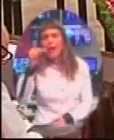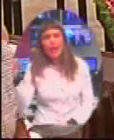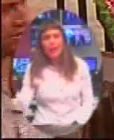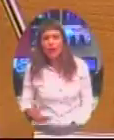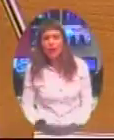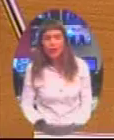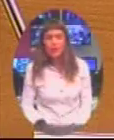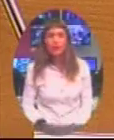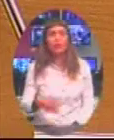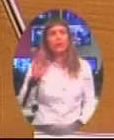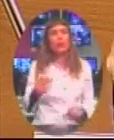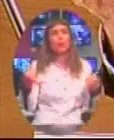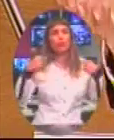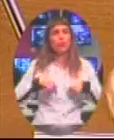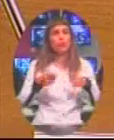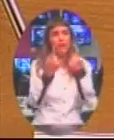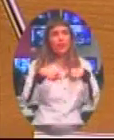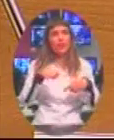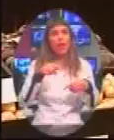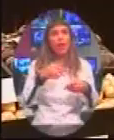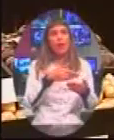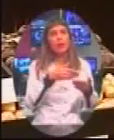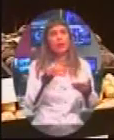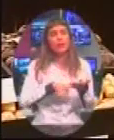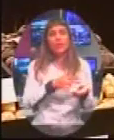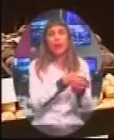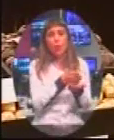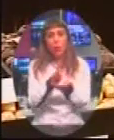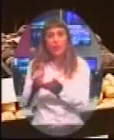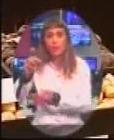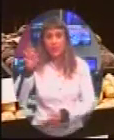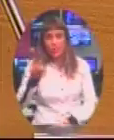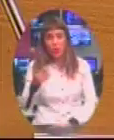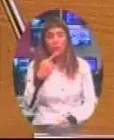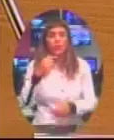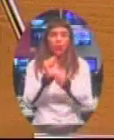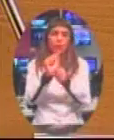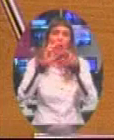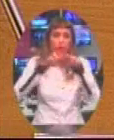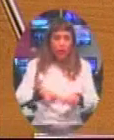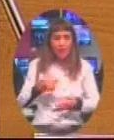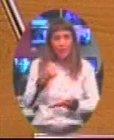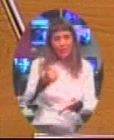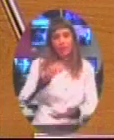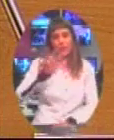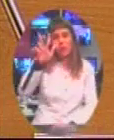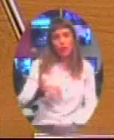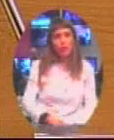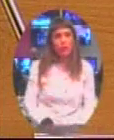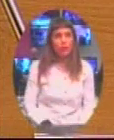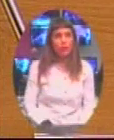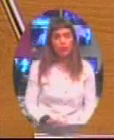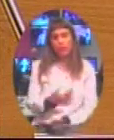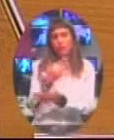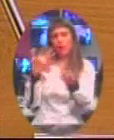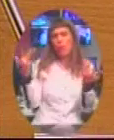הוועדה לצדק חלוקתי, חבר הכנסת מיקי זוהר, הצהיר שהוא תומך בהשארת תקצוב הצפון. אין שאלה שהקיפוח